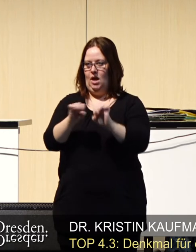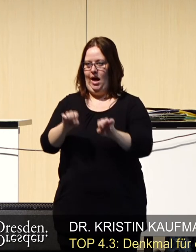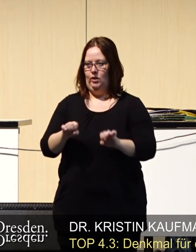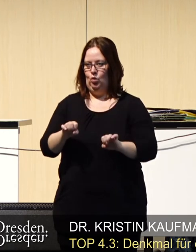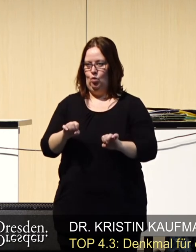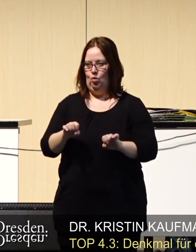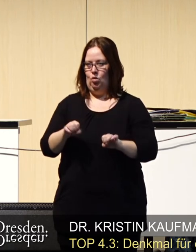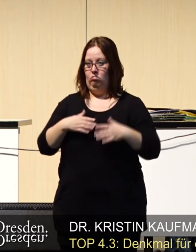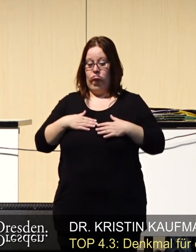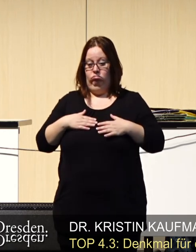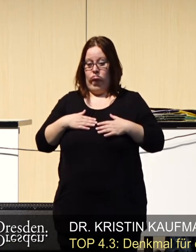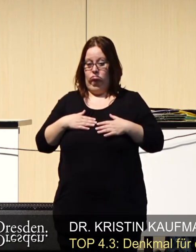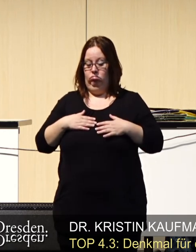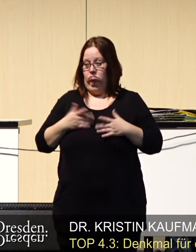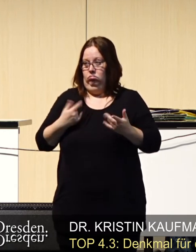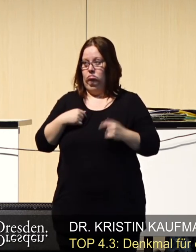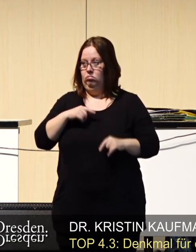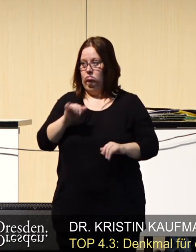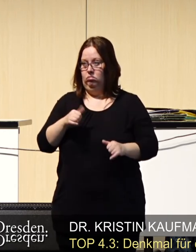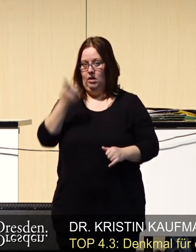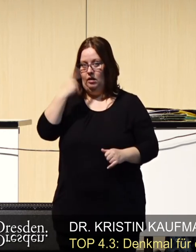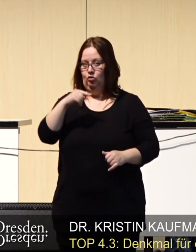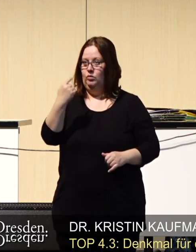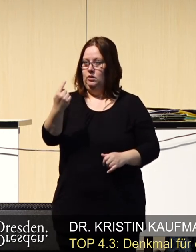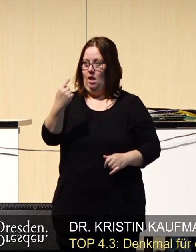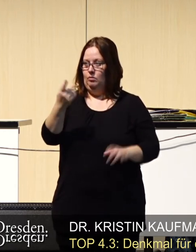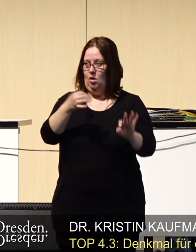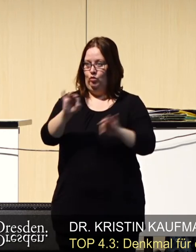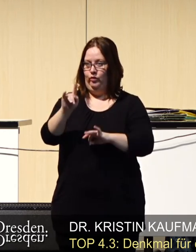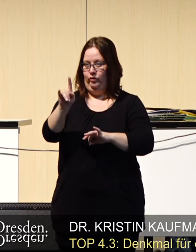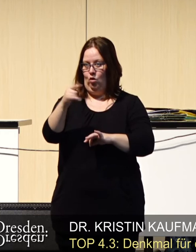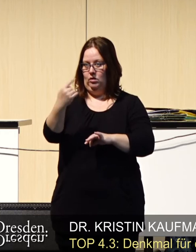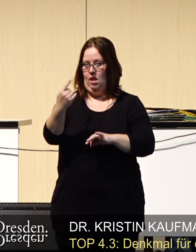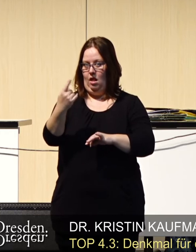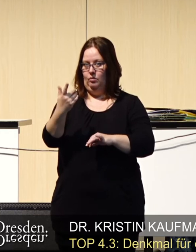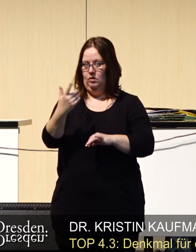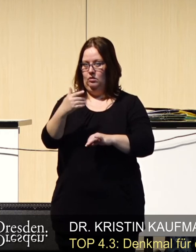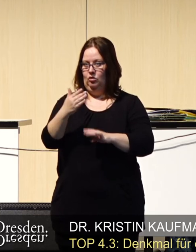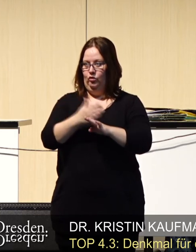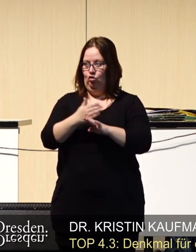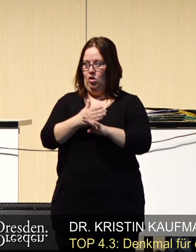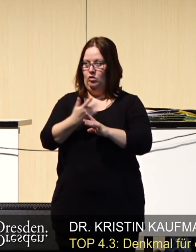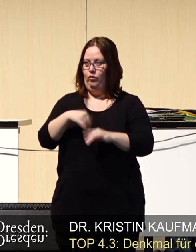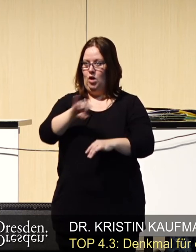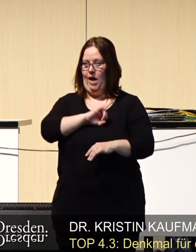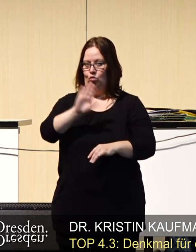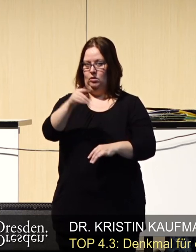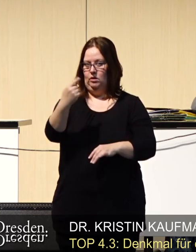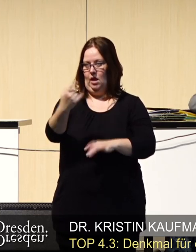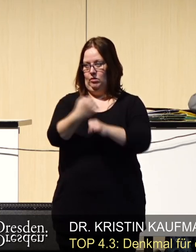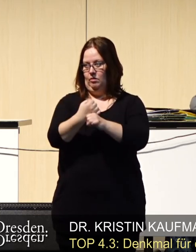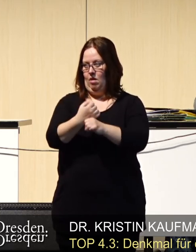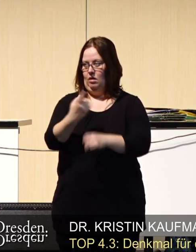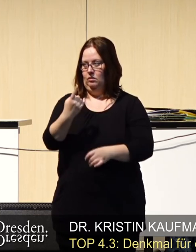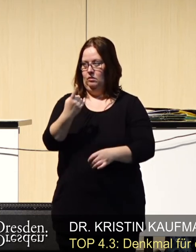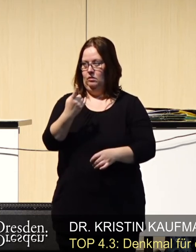indes können von uns nicht taxiert werden. Die Reinigung, wie sie ausgeführt haben, ist zwischenzeitlich durch den Eigentümer der